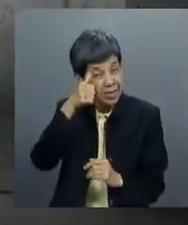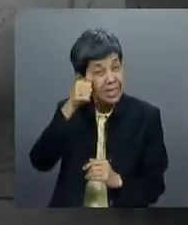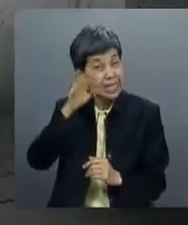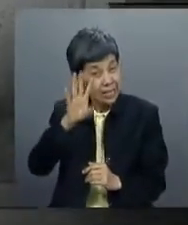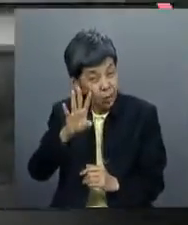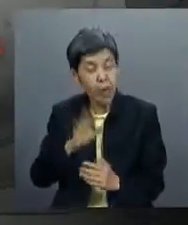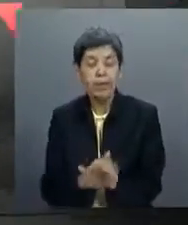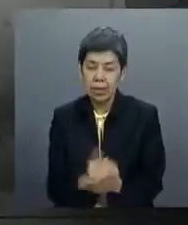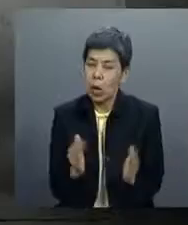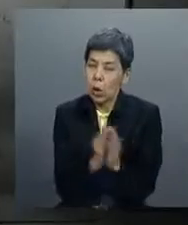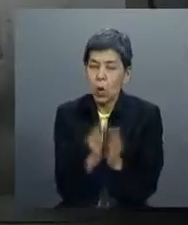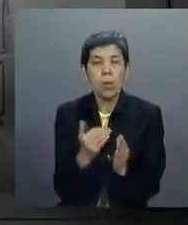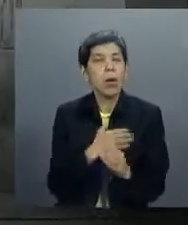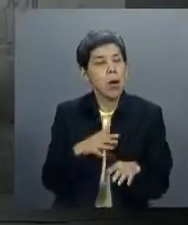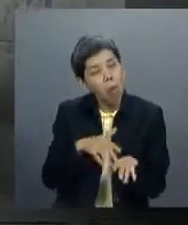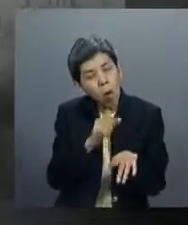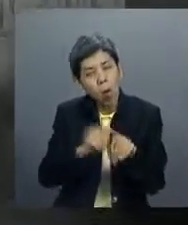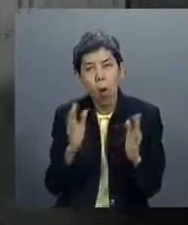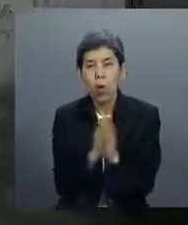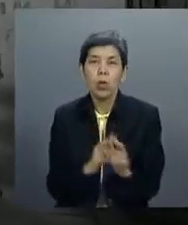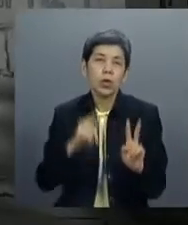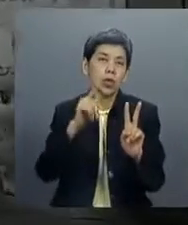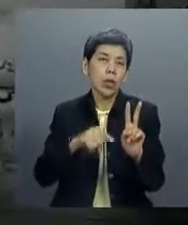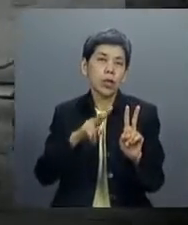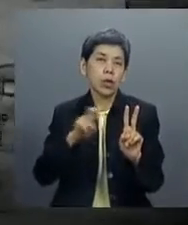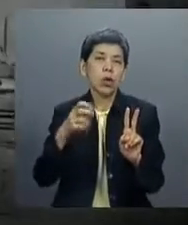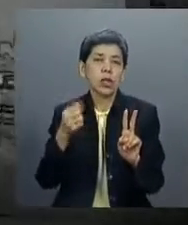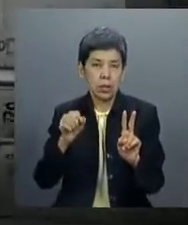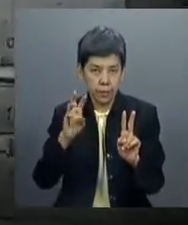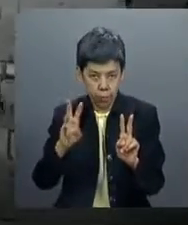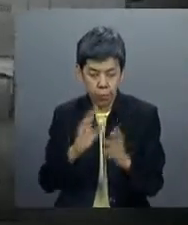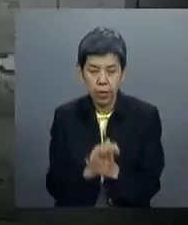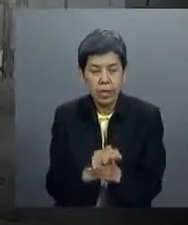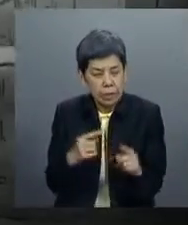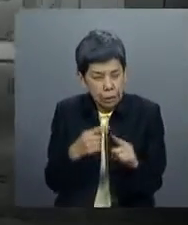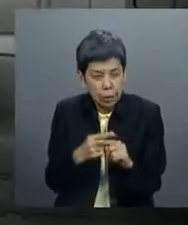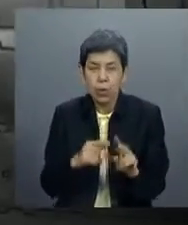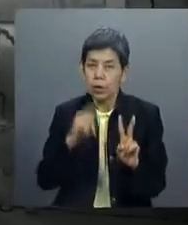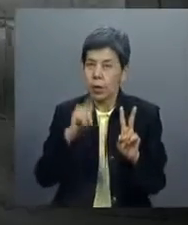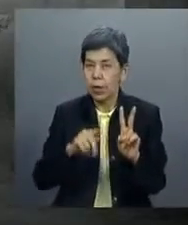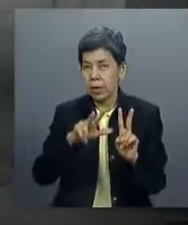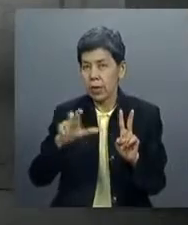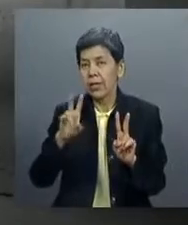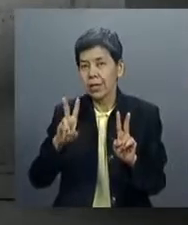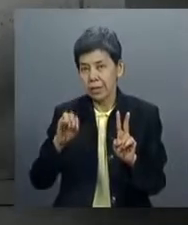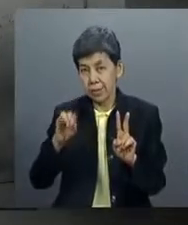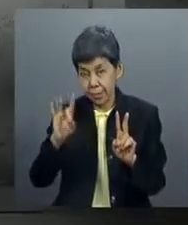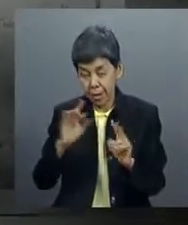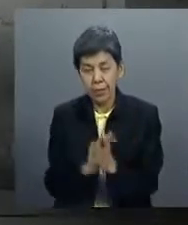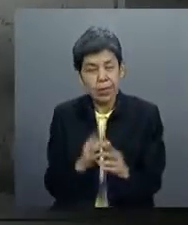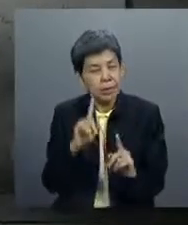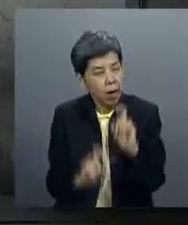ง7วันอันตรายเกิดอุบัติเหตุรวม 2,216 ครั้งมีผู้บาดเจ็บ 2,378 คน